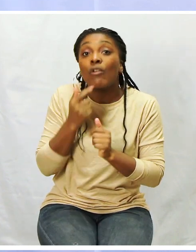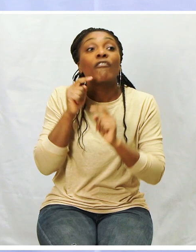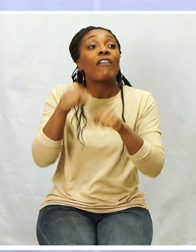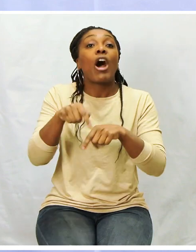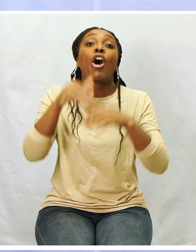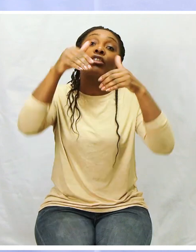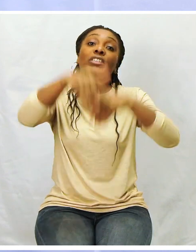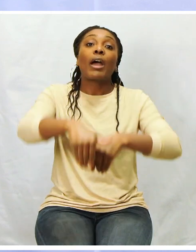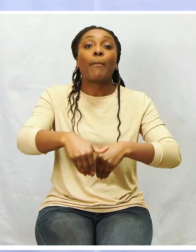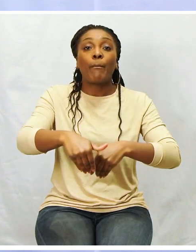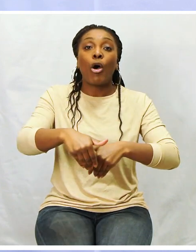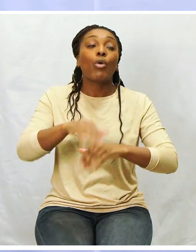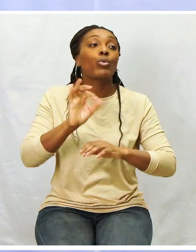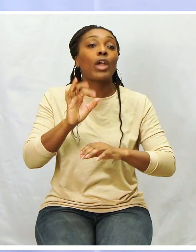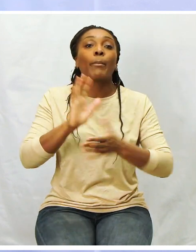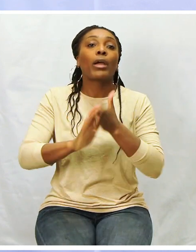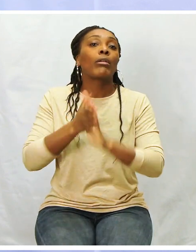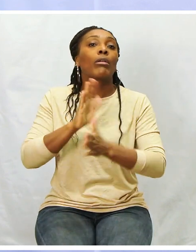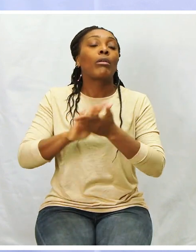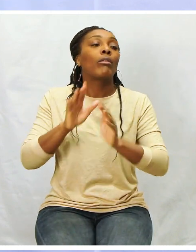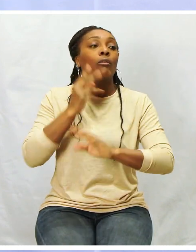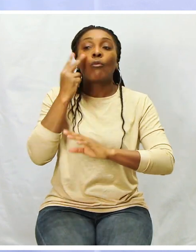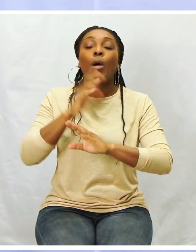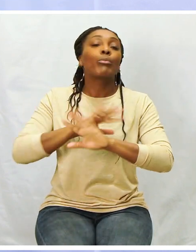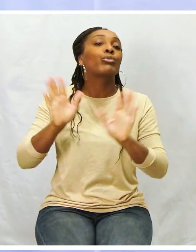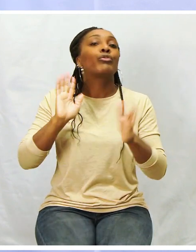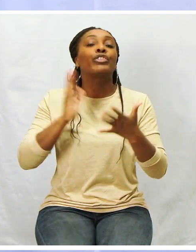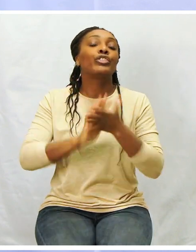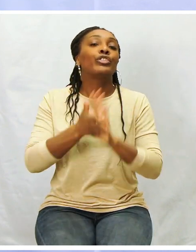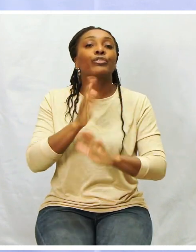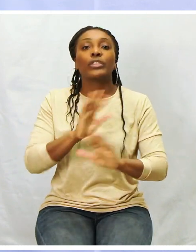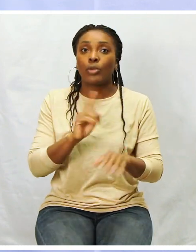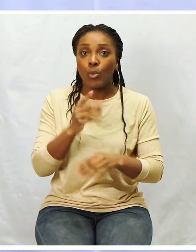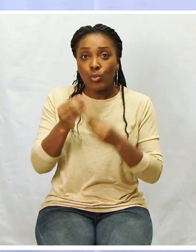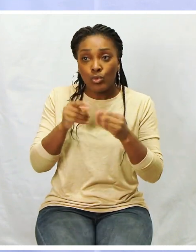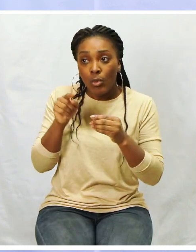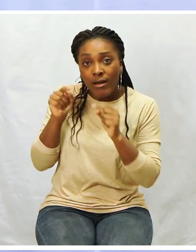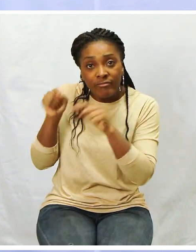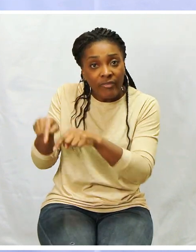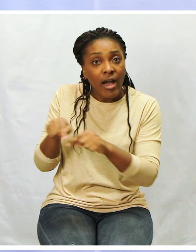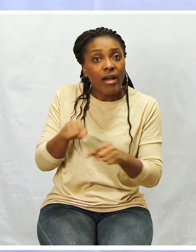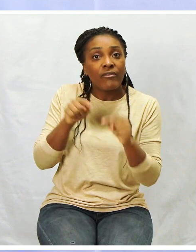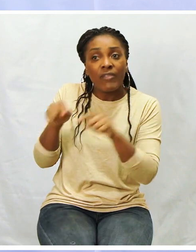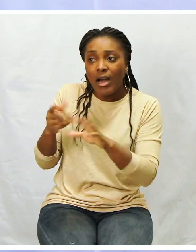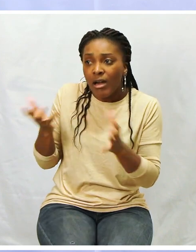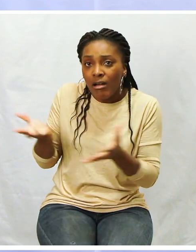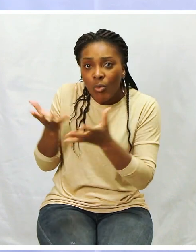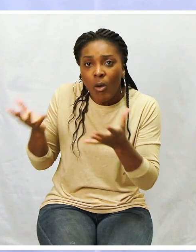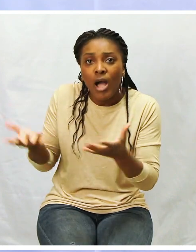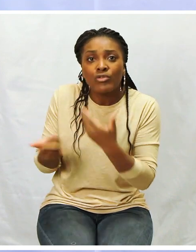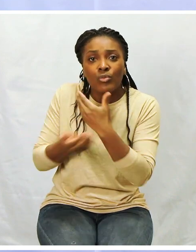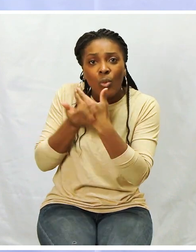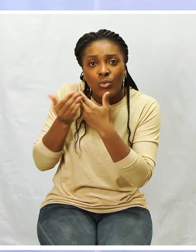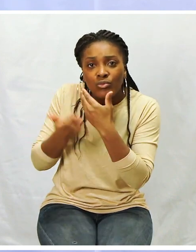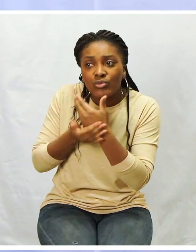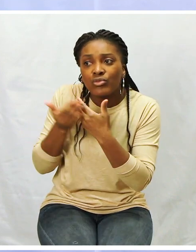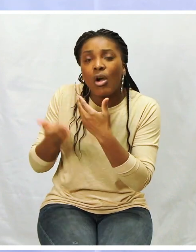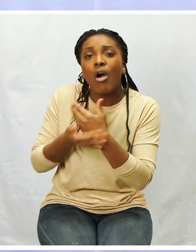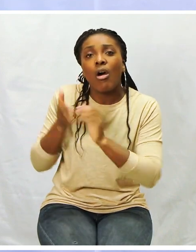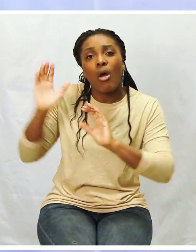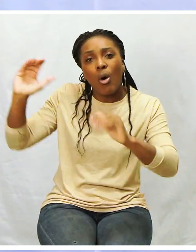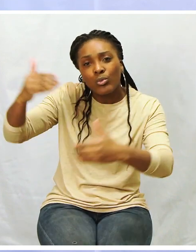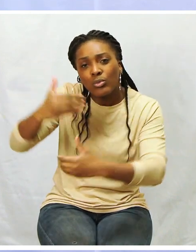l'enterrement, puis après basta, j'en entends plus parler? Ou est-ce que tu es quelqu'un qui vient apporter une parole de consolation,